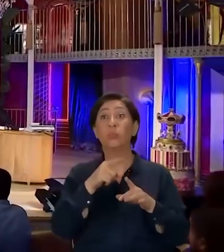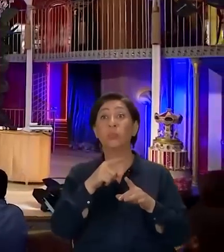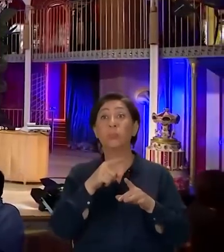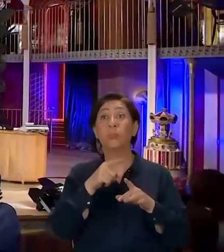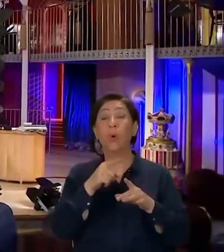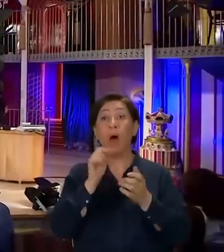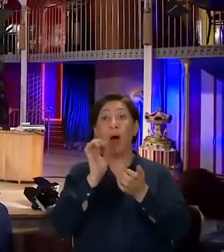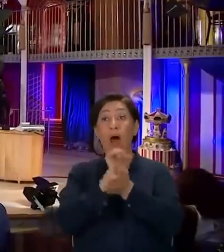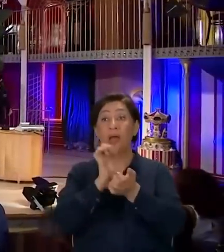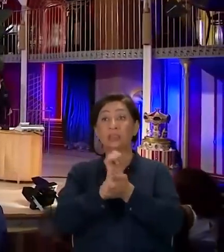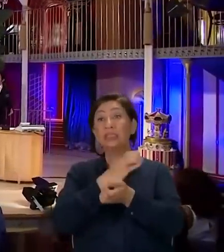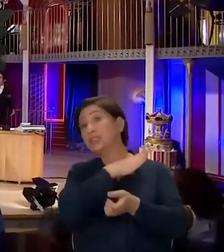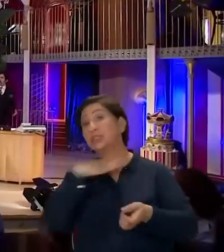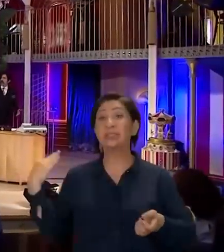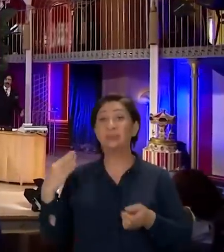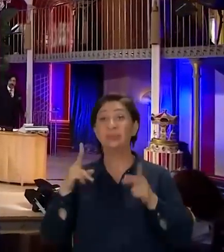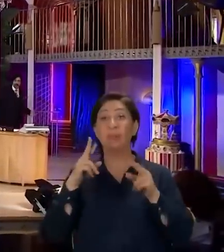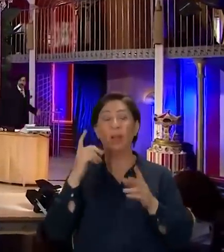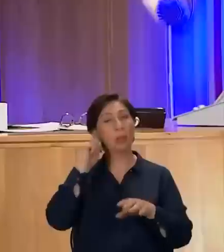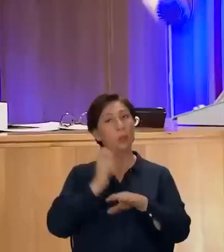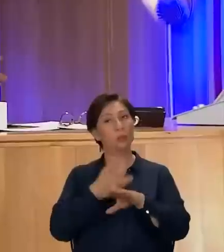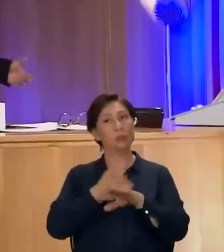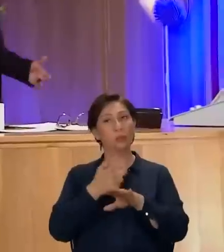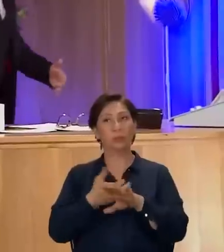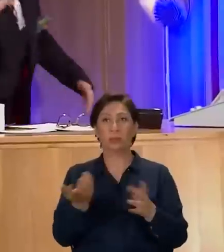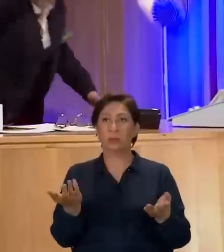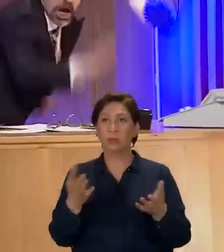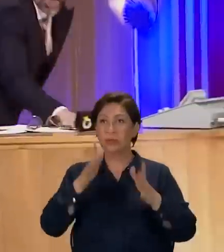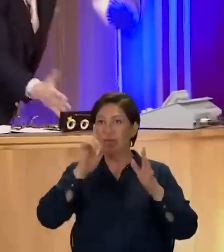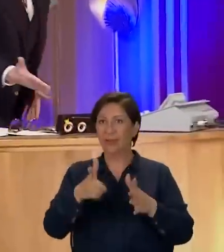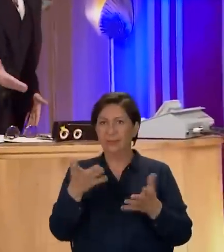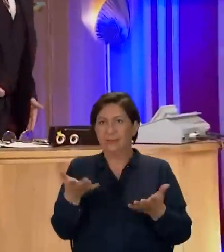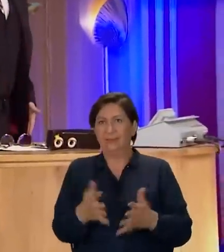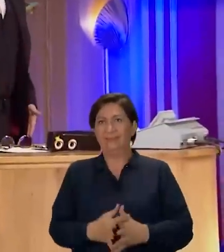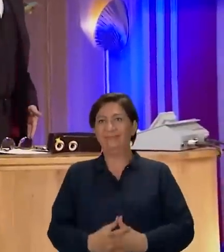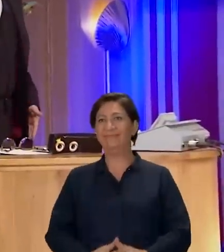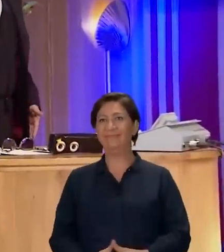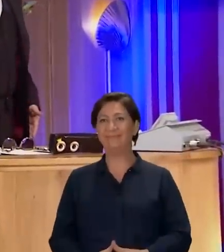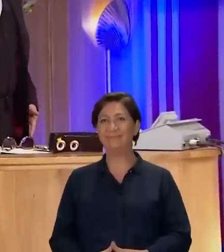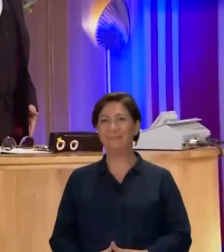hani ailesini katletmişler gibi, Allah vermesin böyle. Ramala!